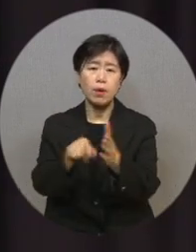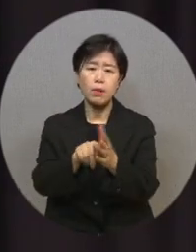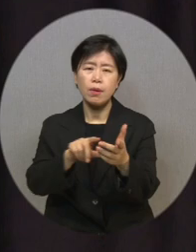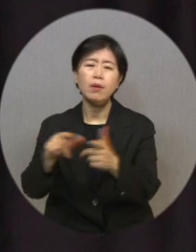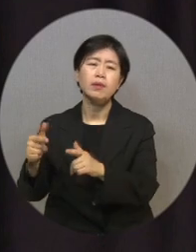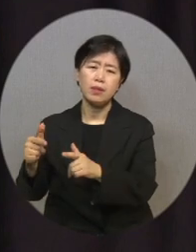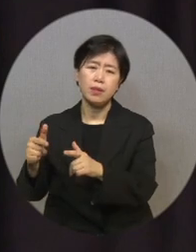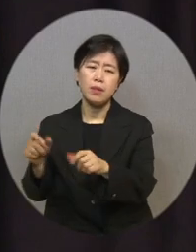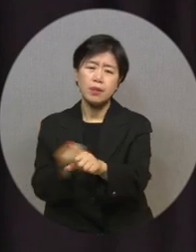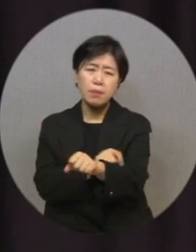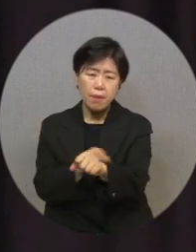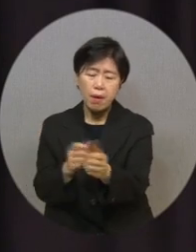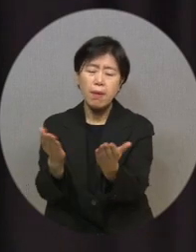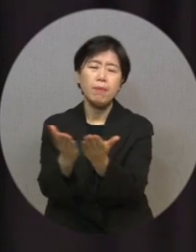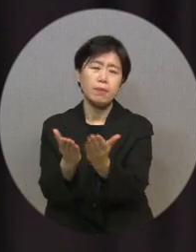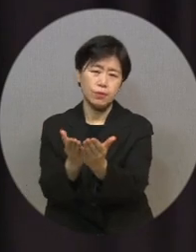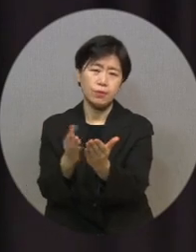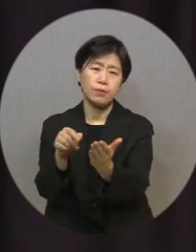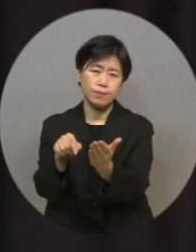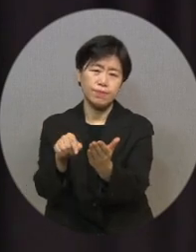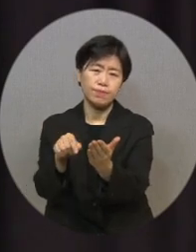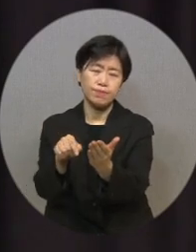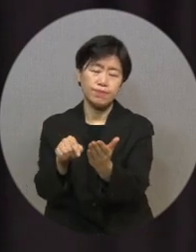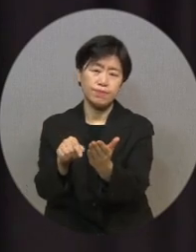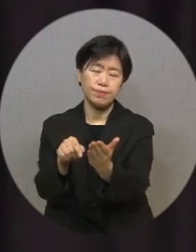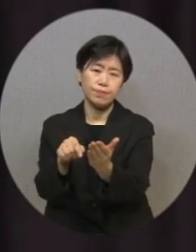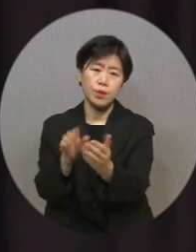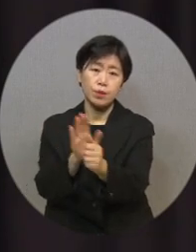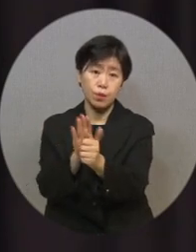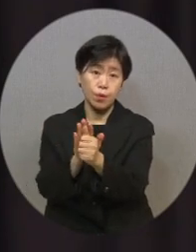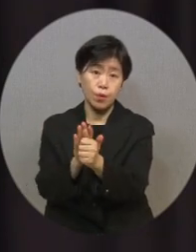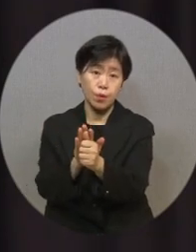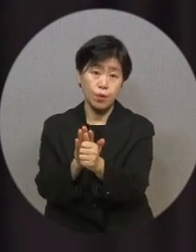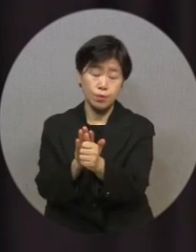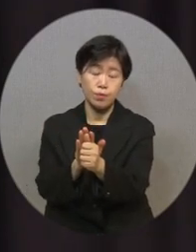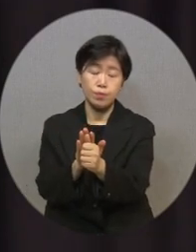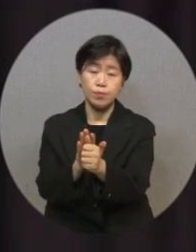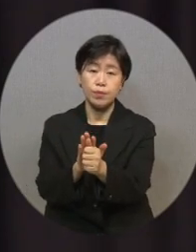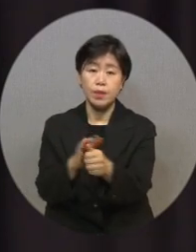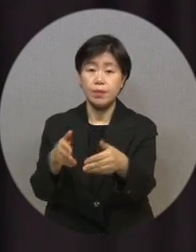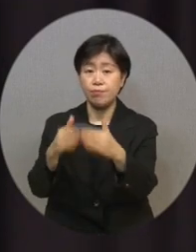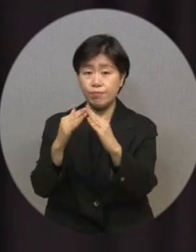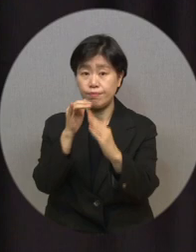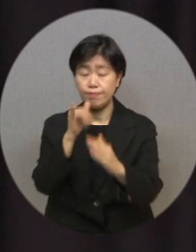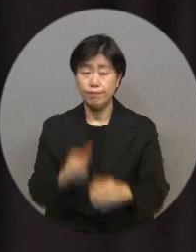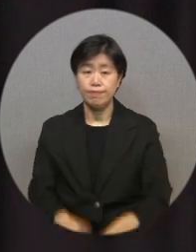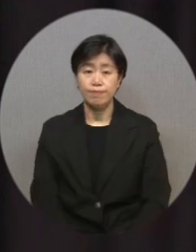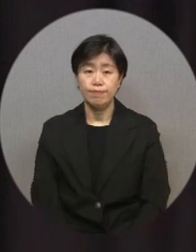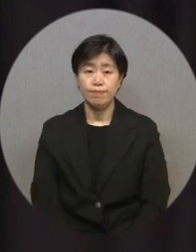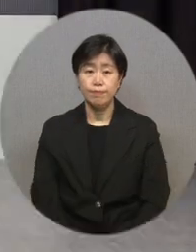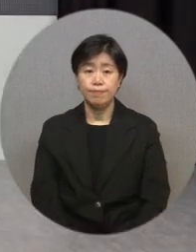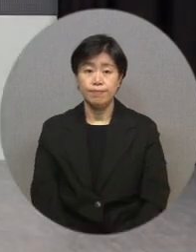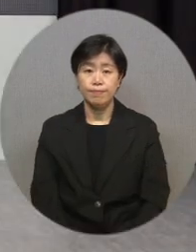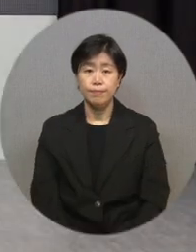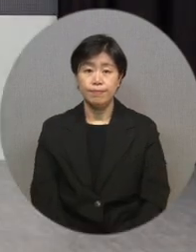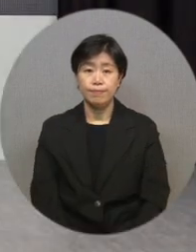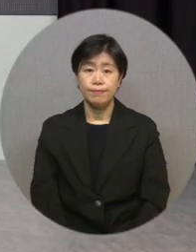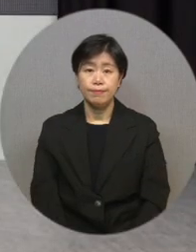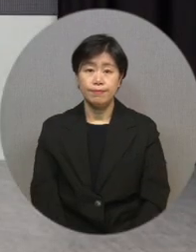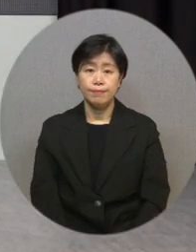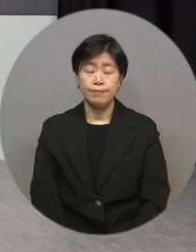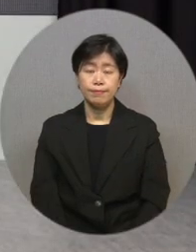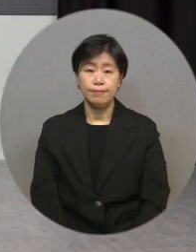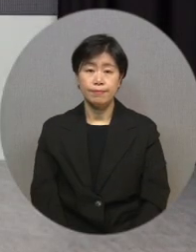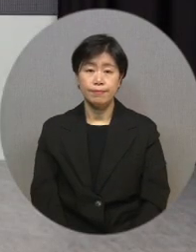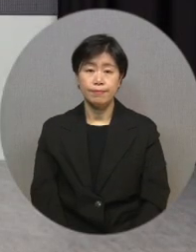훈련을 통해서 그렇게 훈련 분야를 통해서 고용 창출이 지속적으로 되고 있습니다네네 그런 좋은